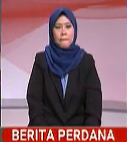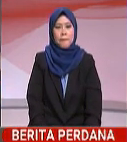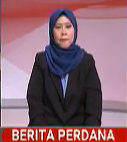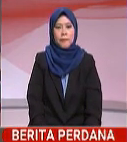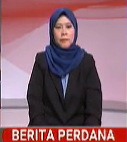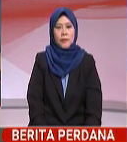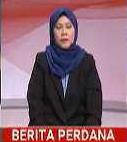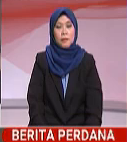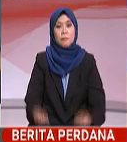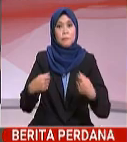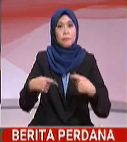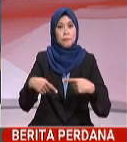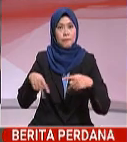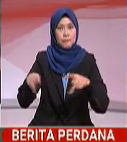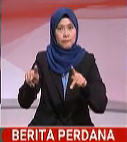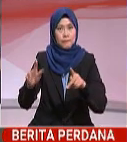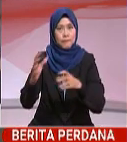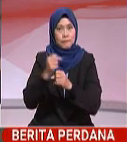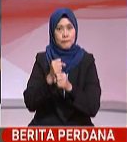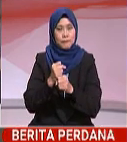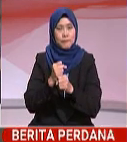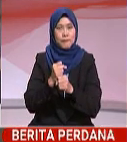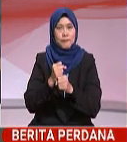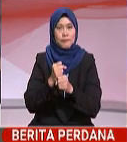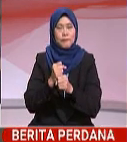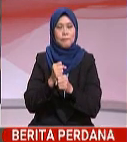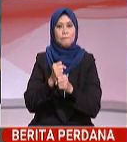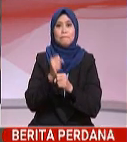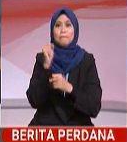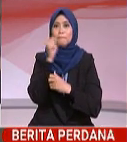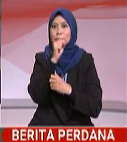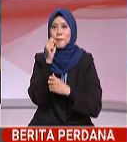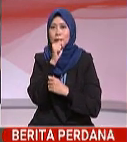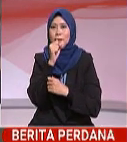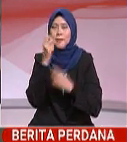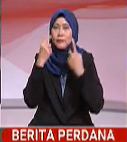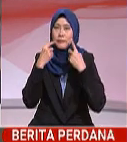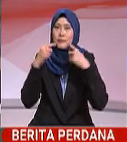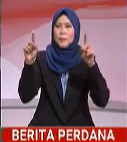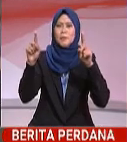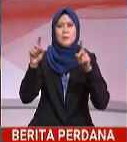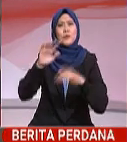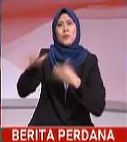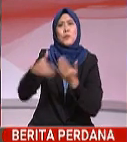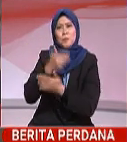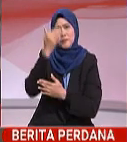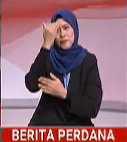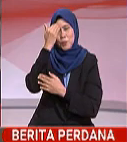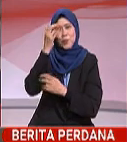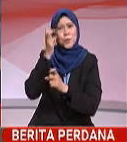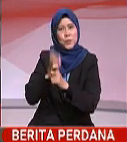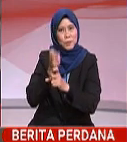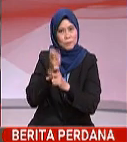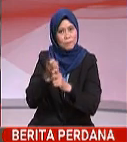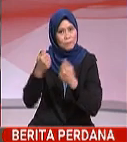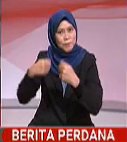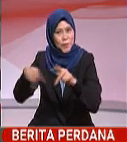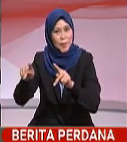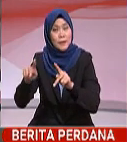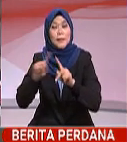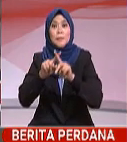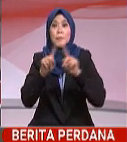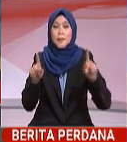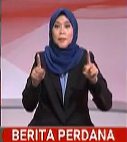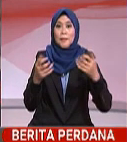Peluang kita orang untuk dapatkan legenda-legenda bukannya mudah. Semua orang tahu. Memang sangat-sangat susah. Dan peluang ni